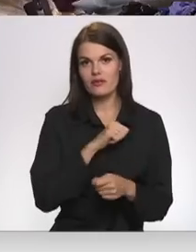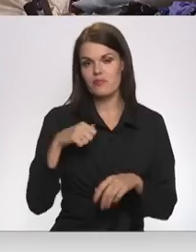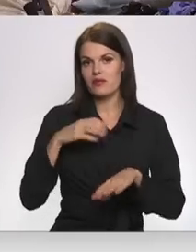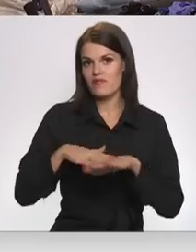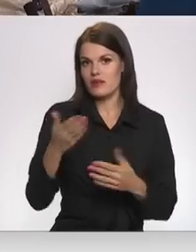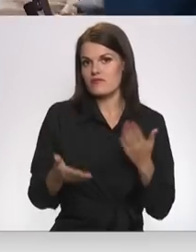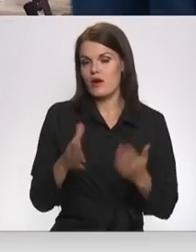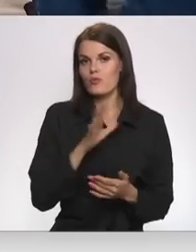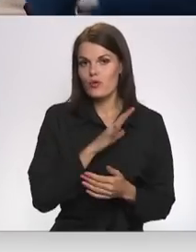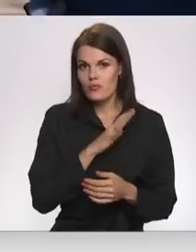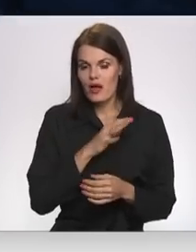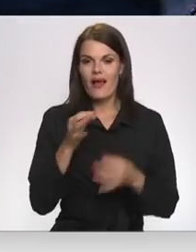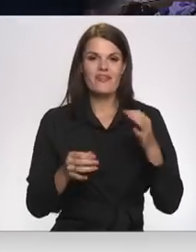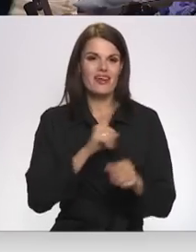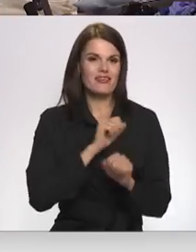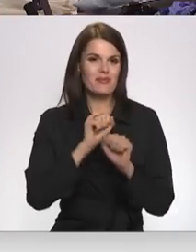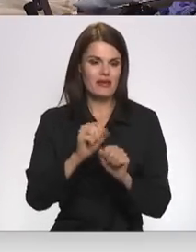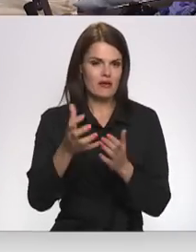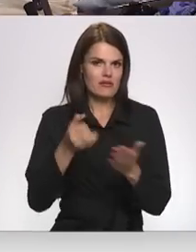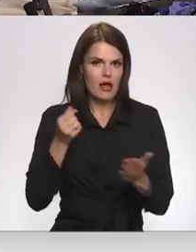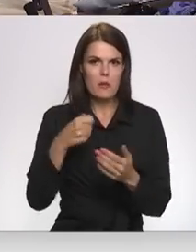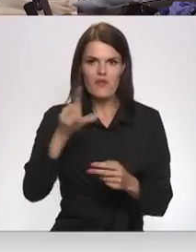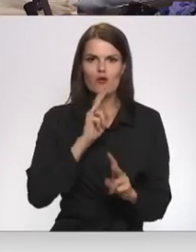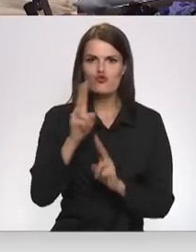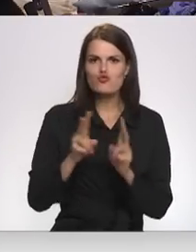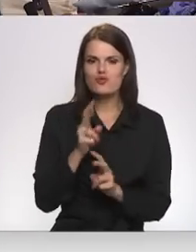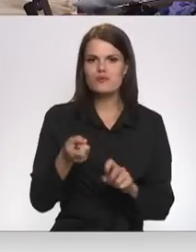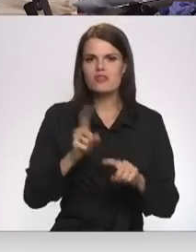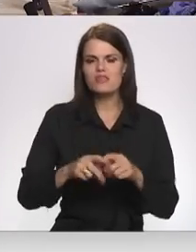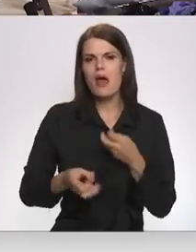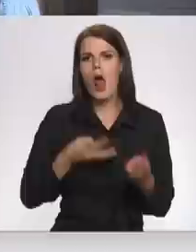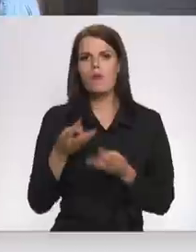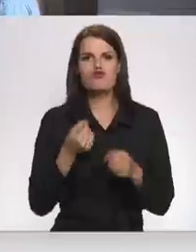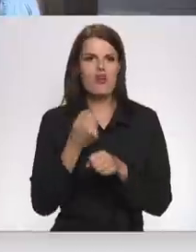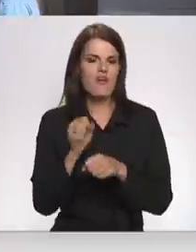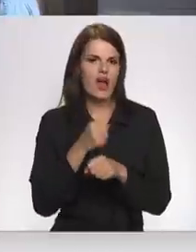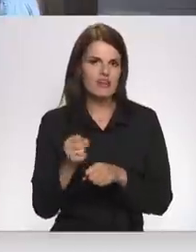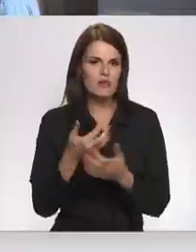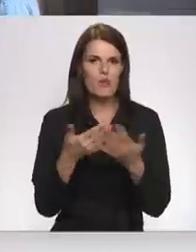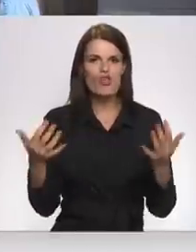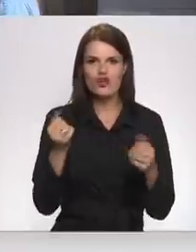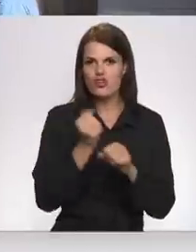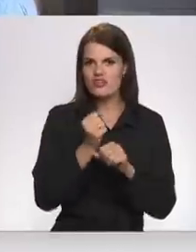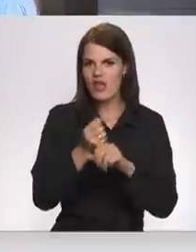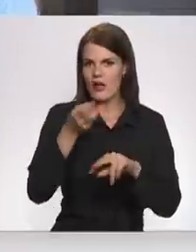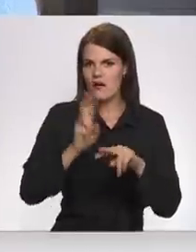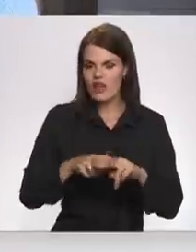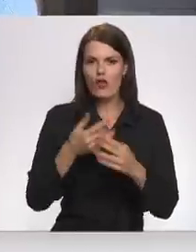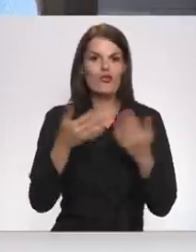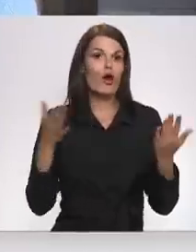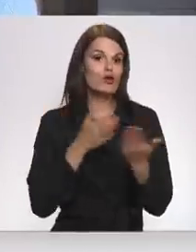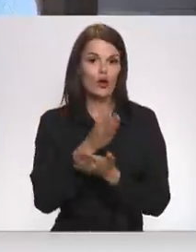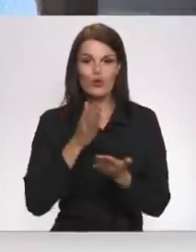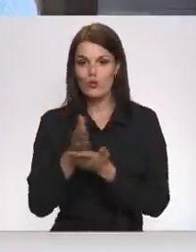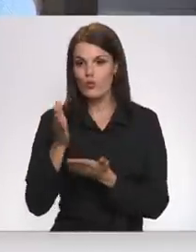birojas saņemot arvien vairāk sūdzību par emocionālo vardarbību dažādās darba vietās, dažādās nozarēs. Tādēļ nākamnedēļ